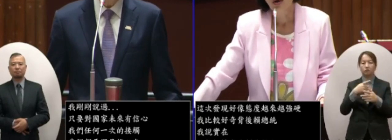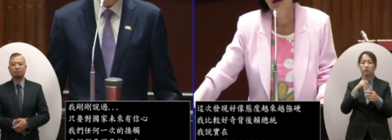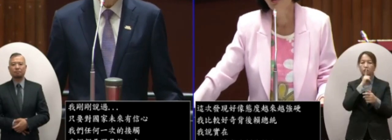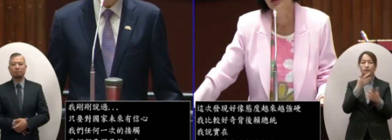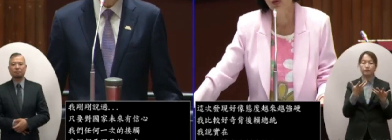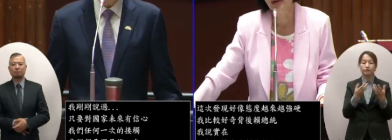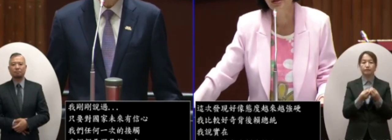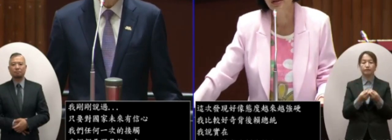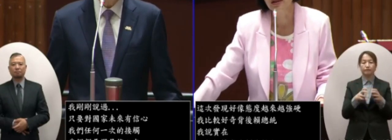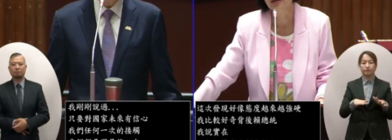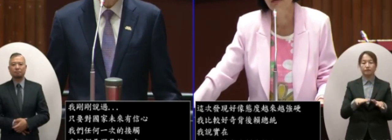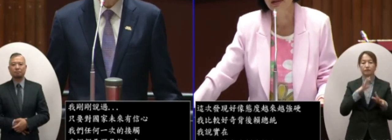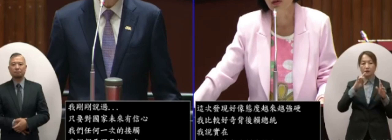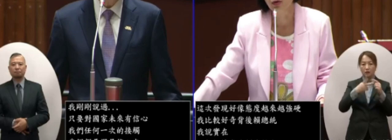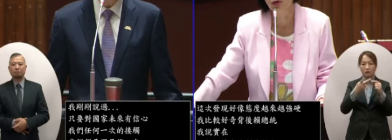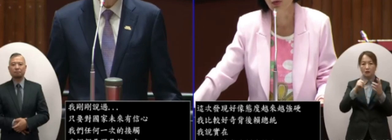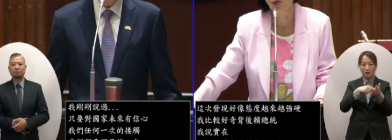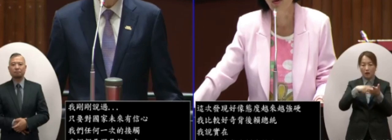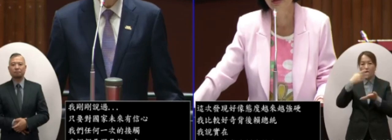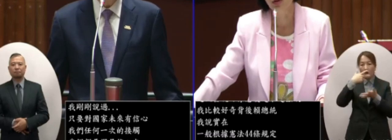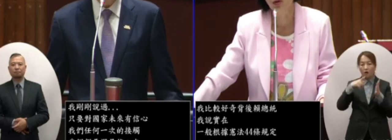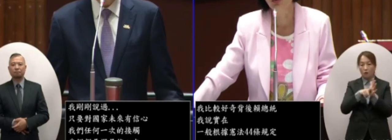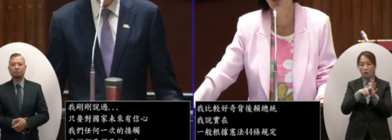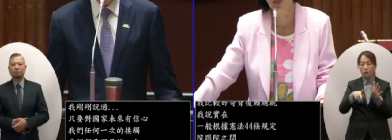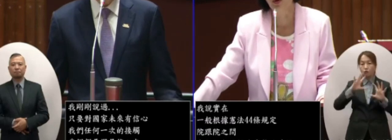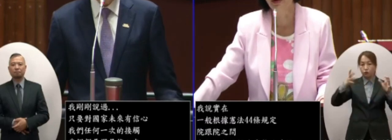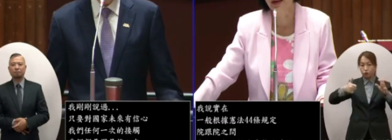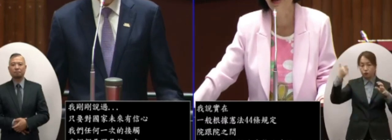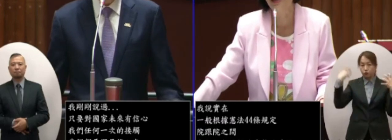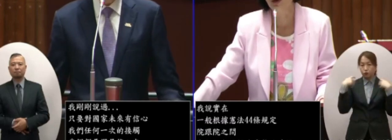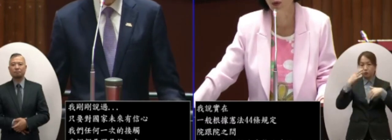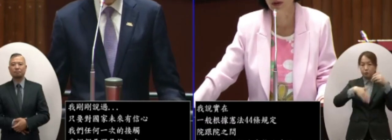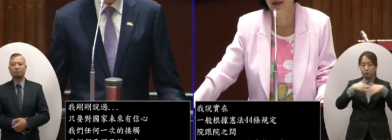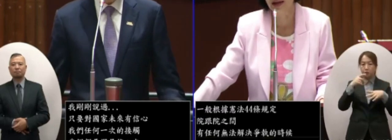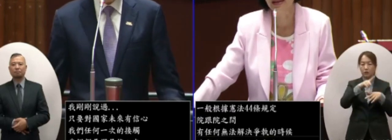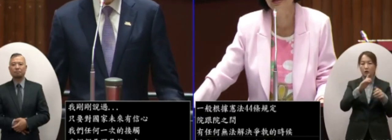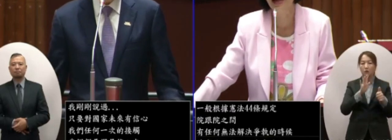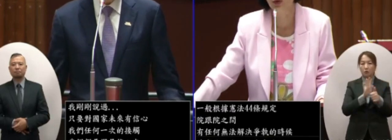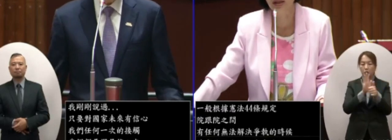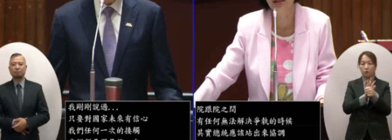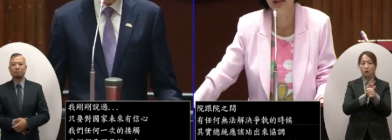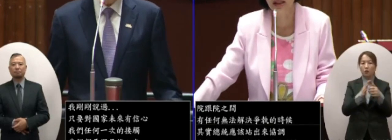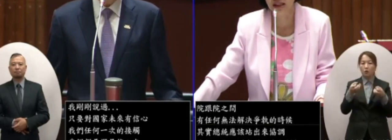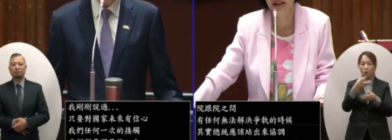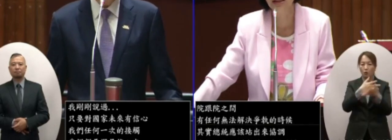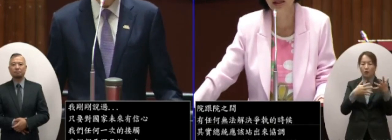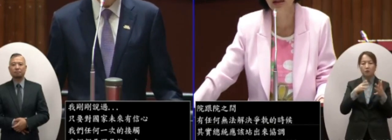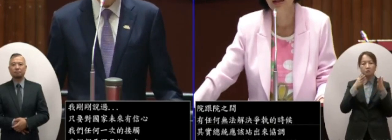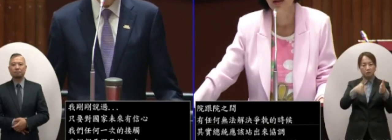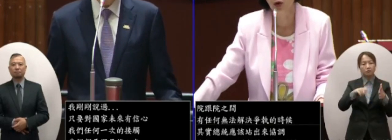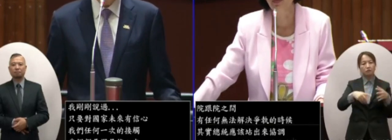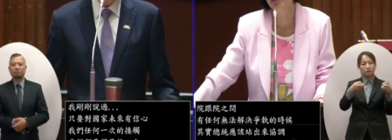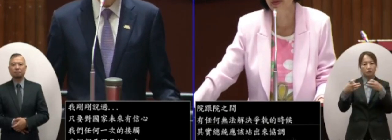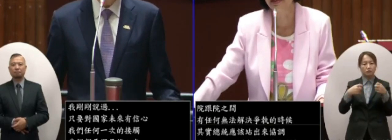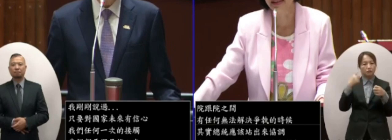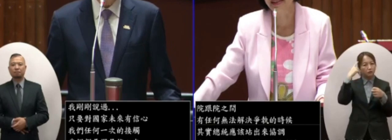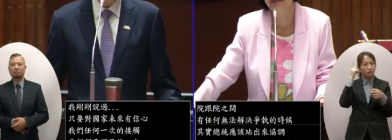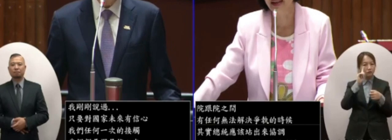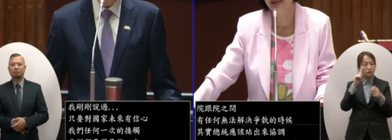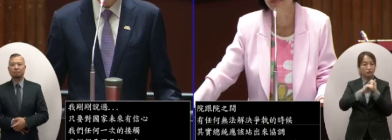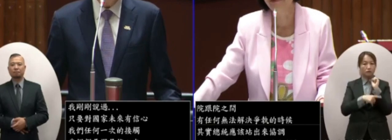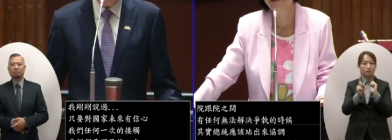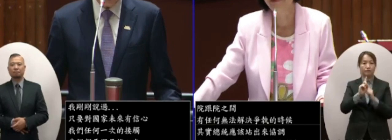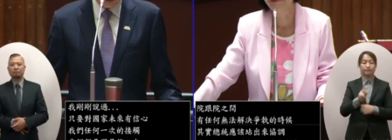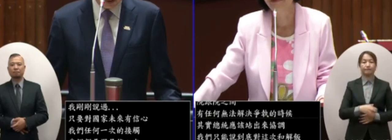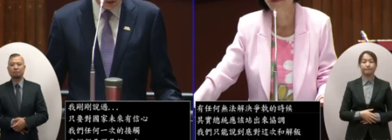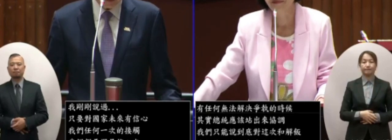这次和解犯当中，我们的总统有没有为你开绿灯，还是他对这次的和解有没有什么样的一个想法？ 好，谢谢